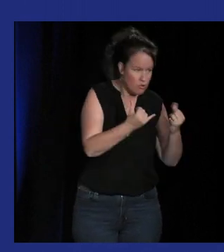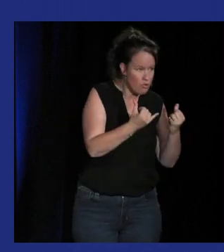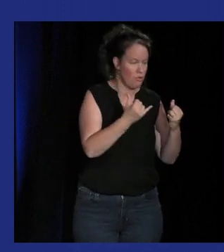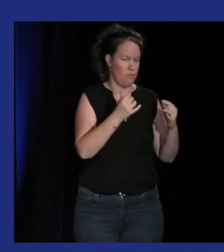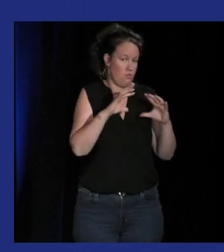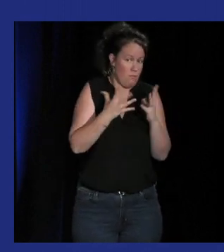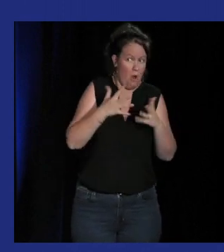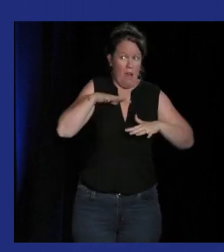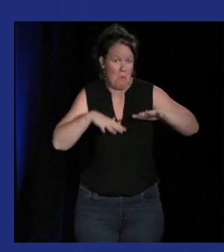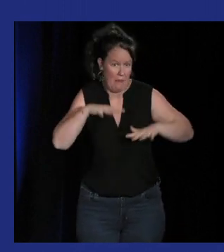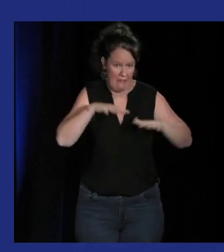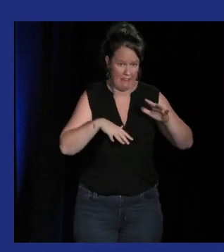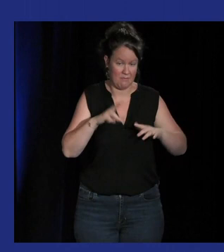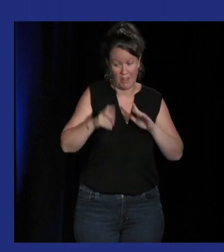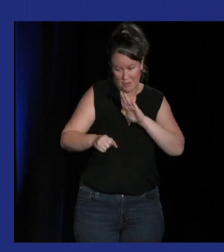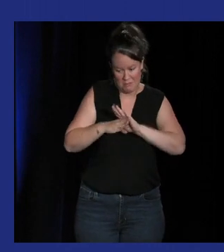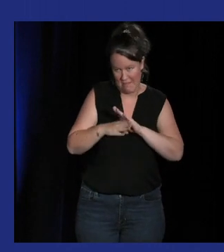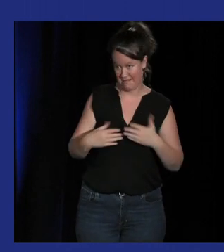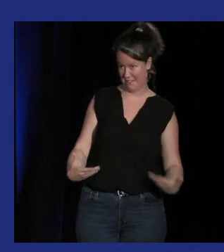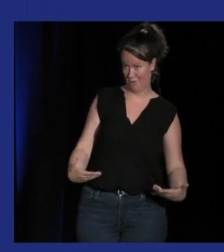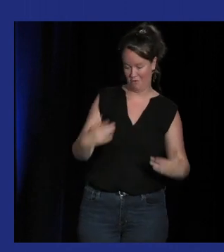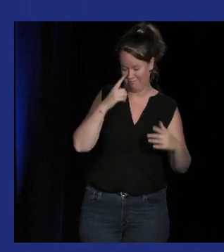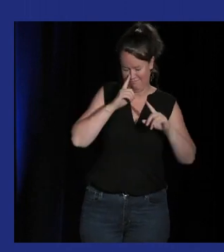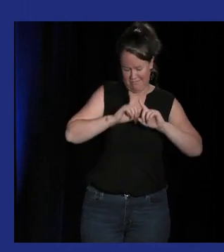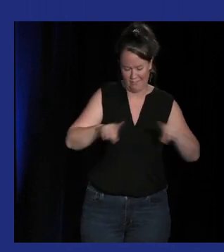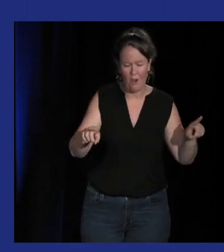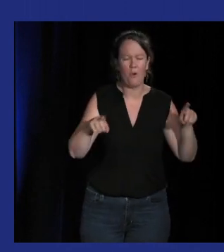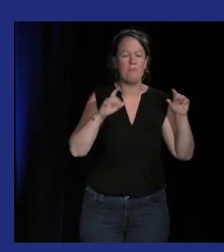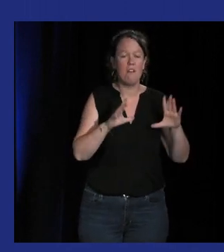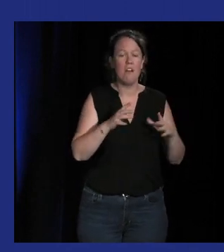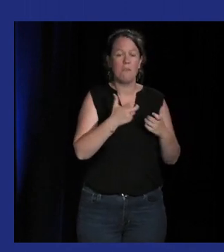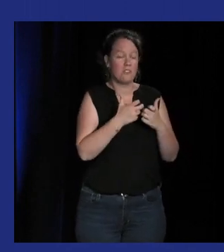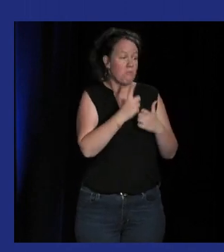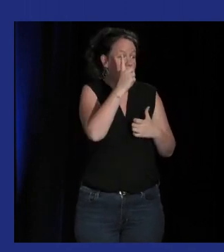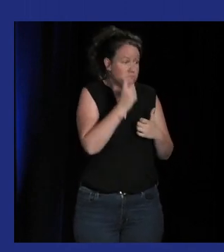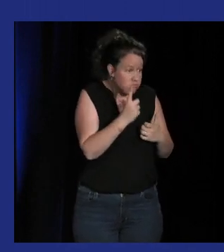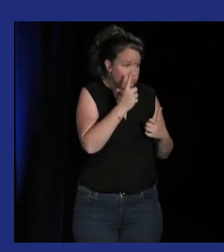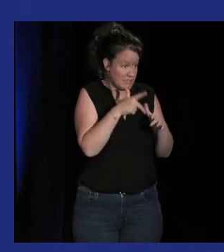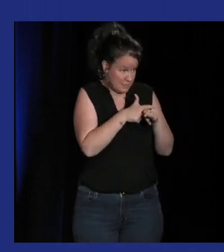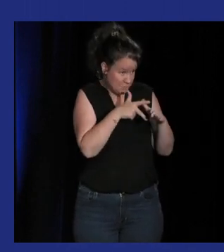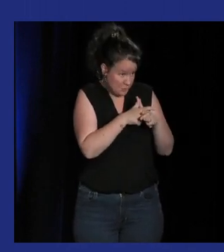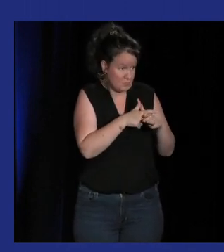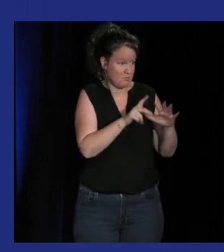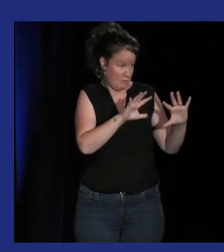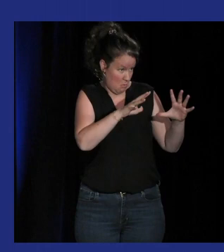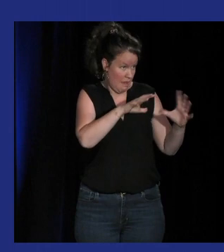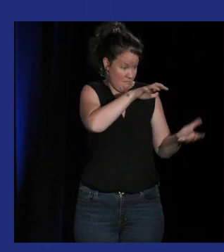ressemblait pas tout à fait à ce qu'il y a maintenant ou juste des concepts pour qu'il ait d'idée de à quoi va ressembler le niveau